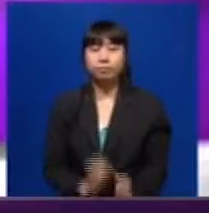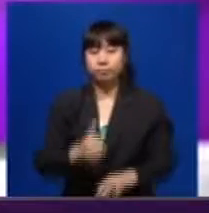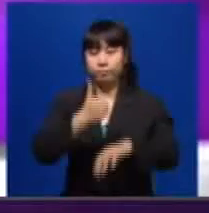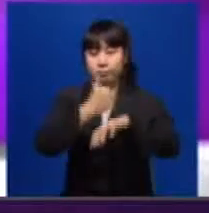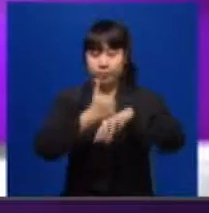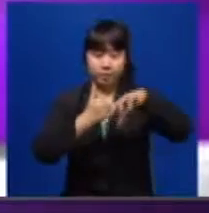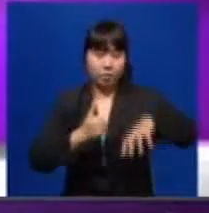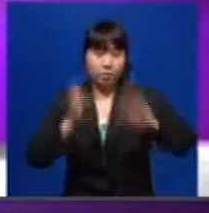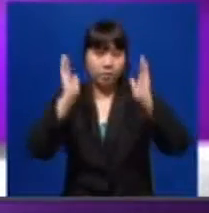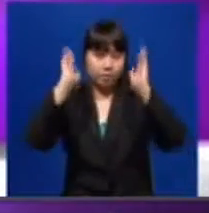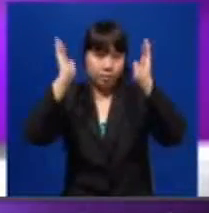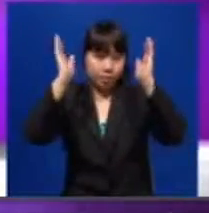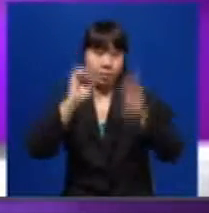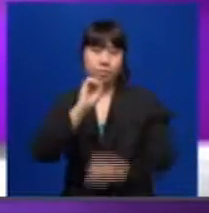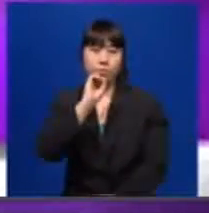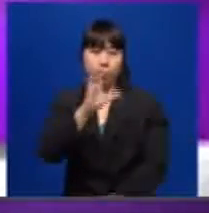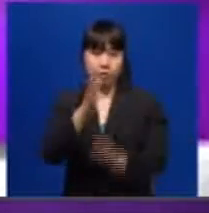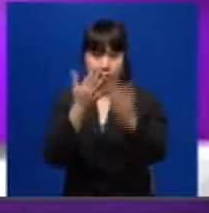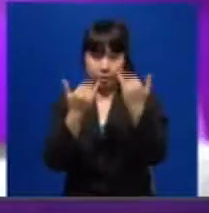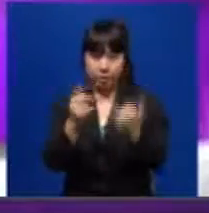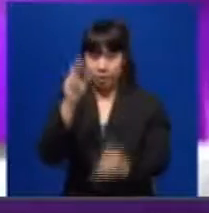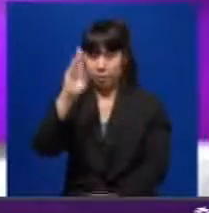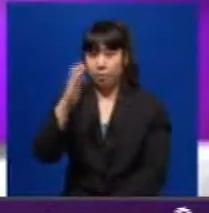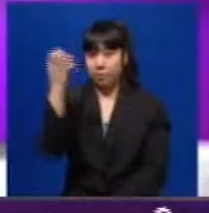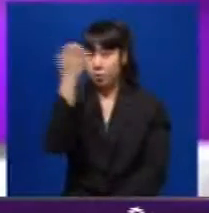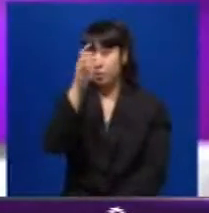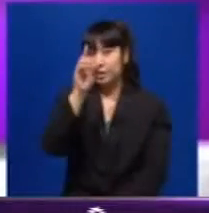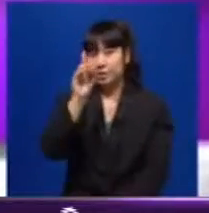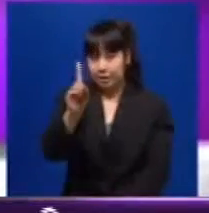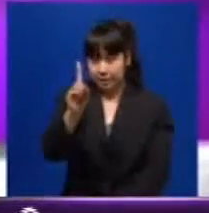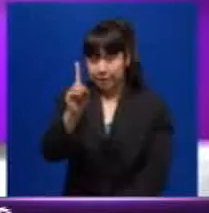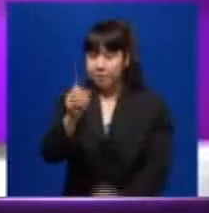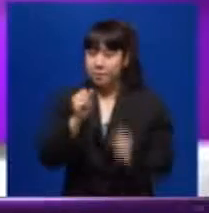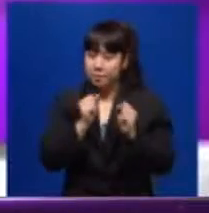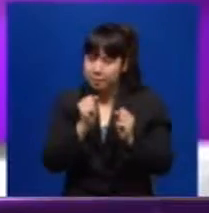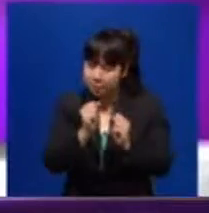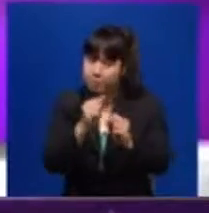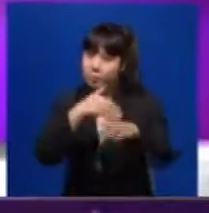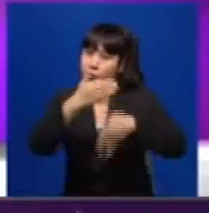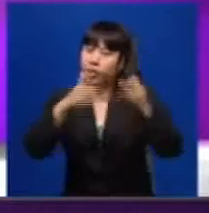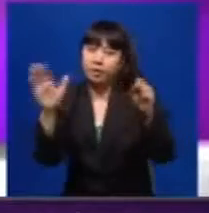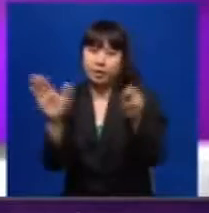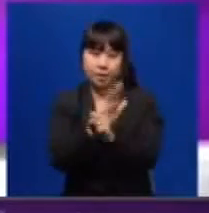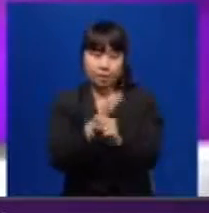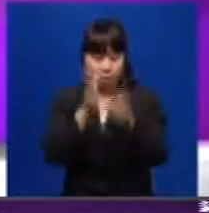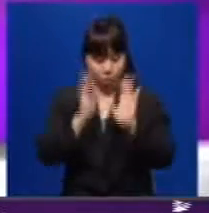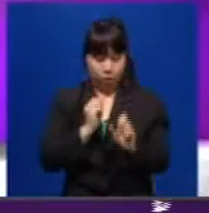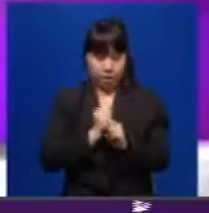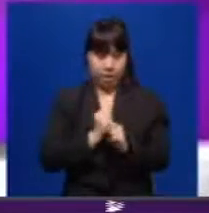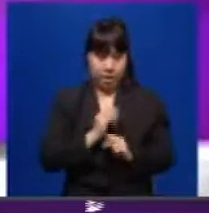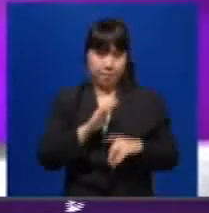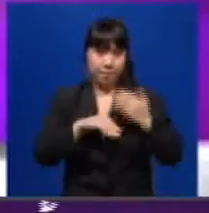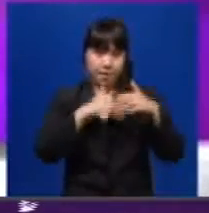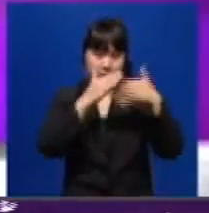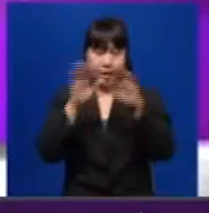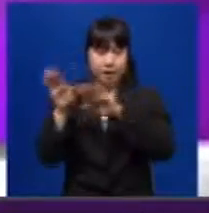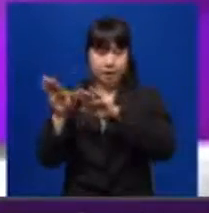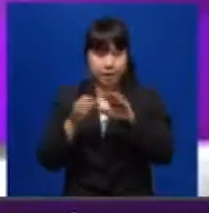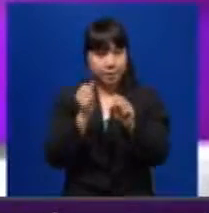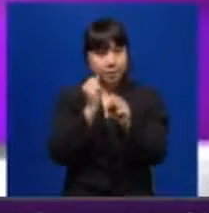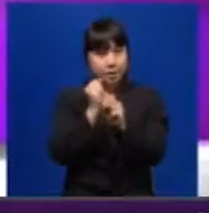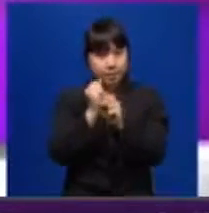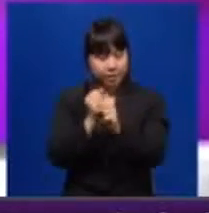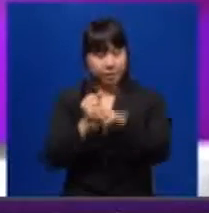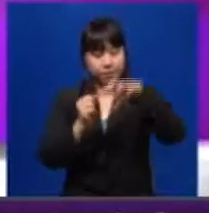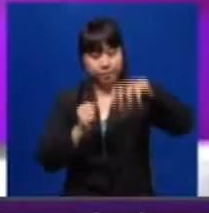อธิบดีกรมประชาสัมพันธ์ย้ำที่จะเดินหน้าระบบทีวีดิจิตอลเต็มรูปแบบนะคะพร้อมกับเร่งพัฒนาบุคลากรรองรับการทำงานในส